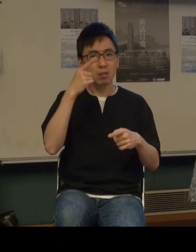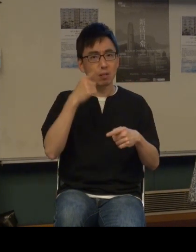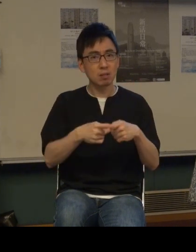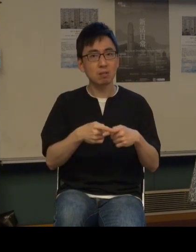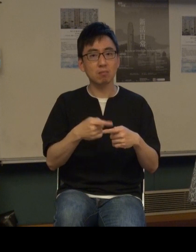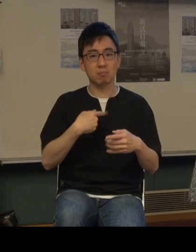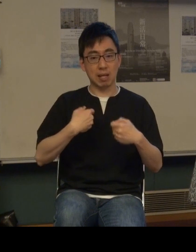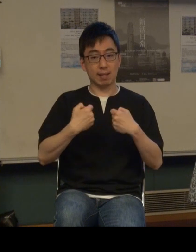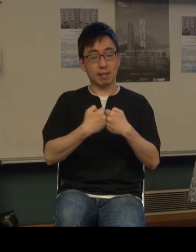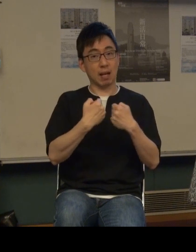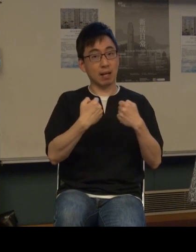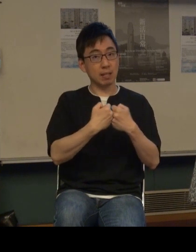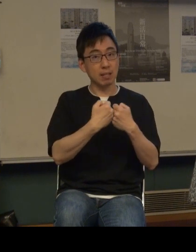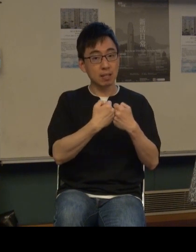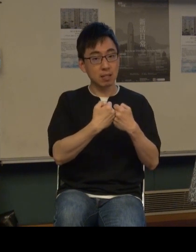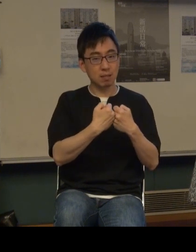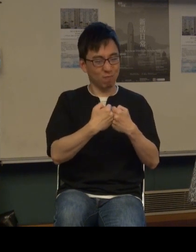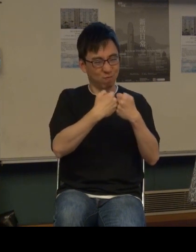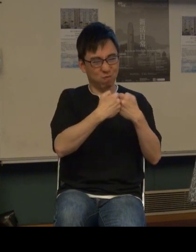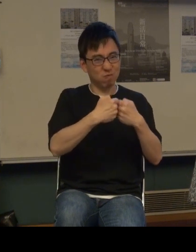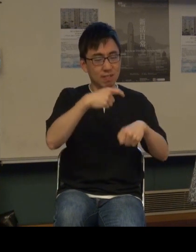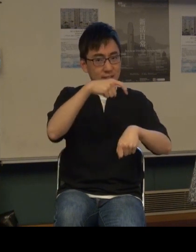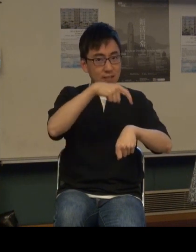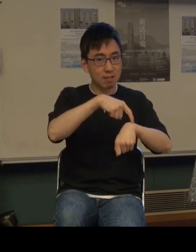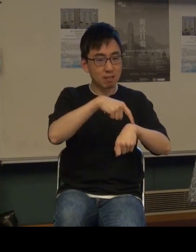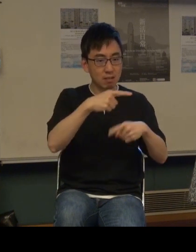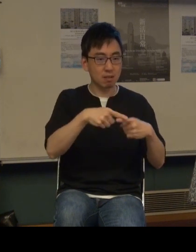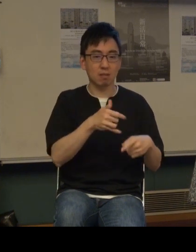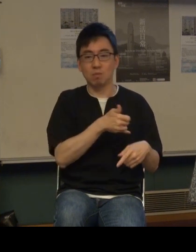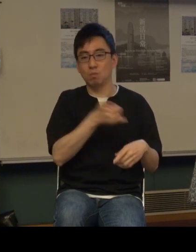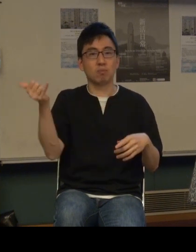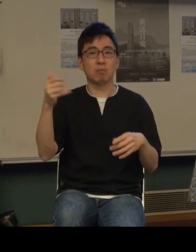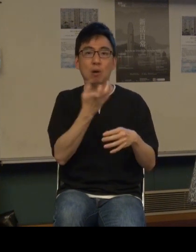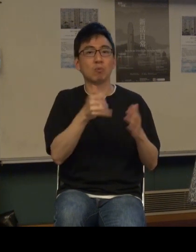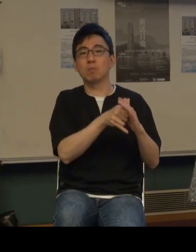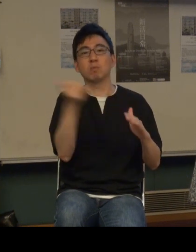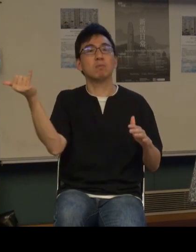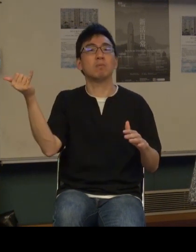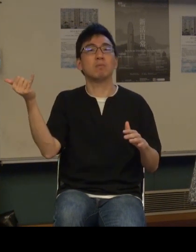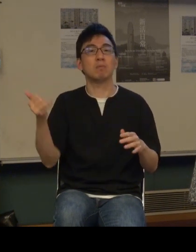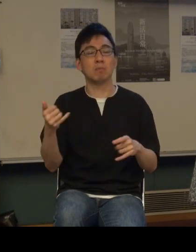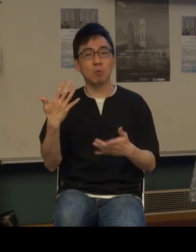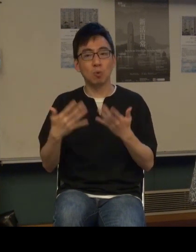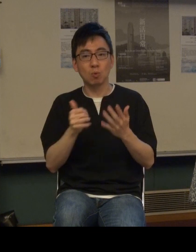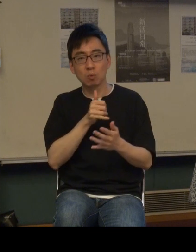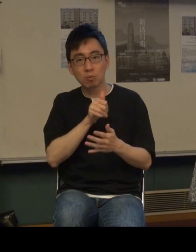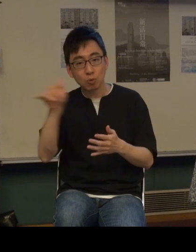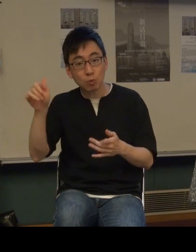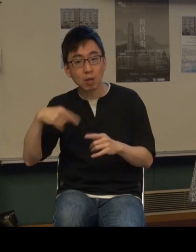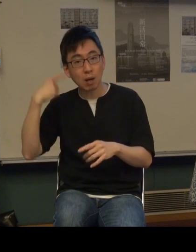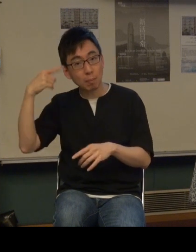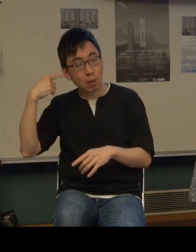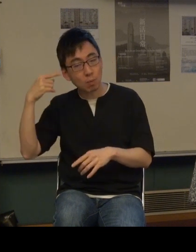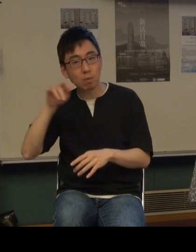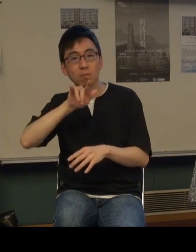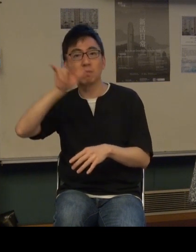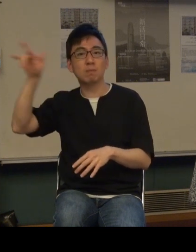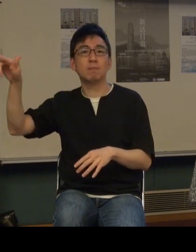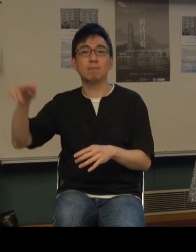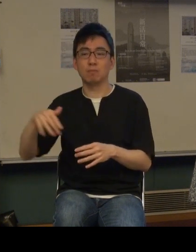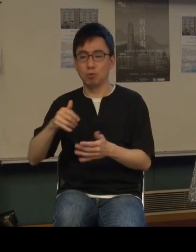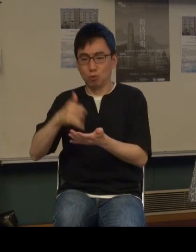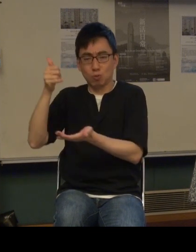喺大戰嘅發生嘅時候咧，佢哋都逃離咗歐洲，咁啊好多咧，佢哋都去咗美國嘅。嗱，當我哋去